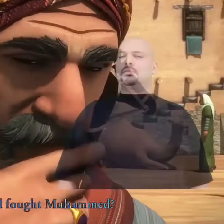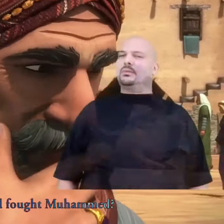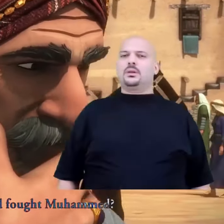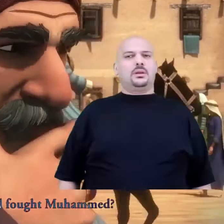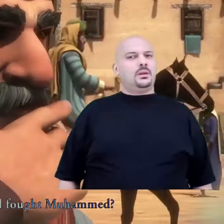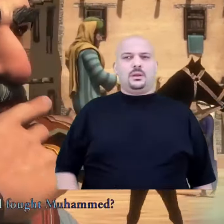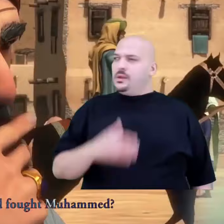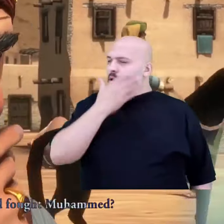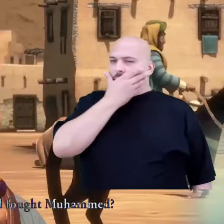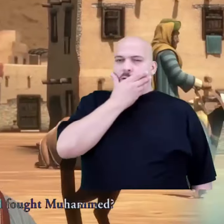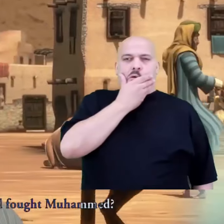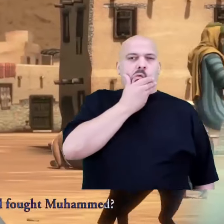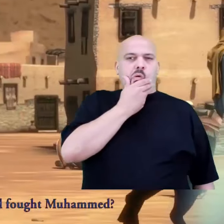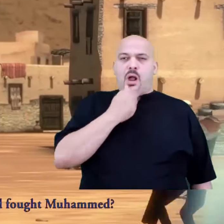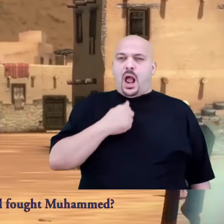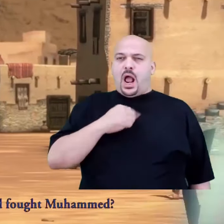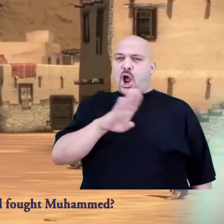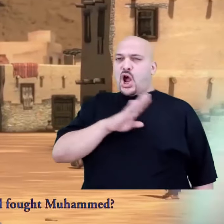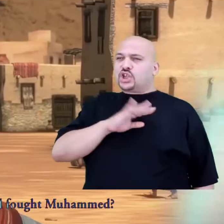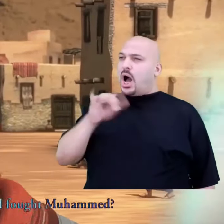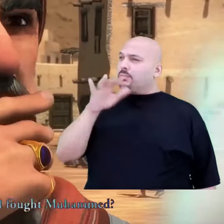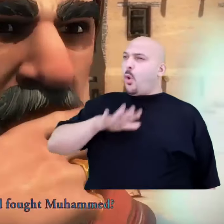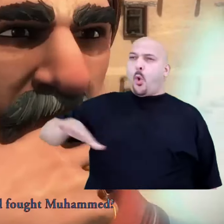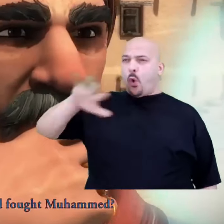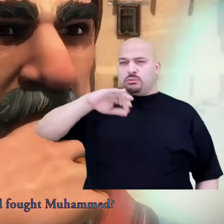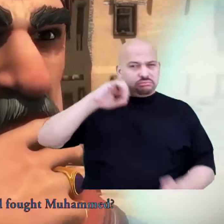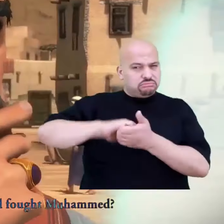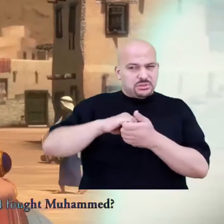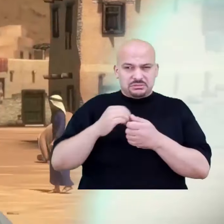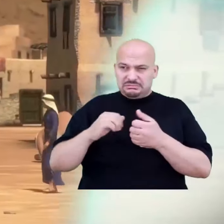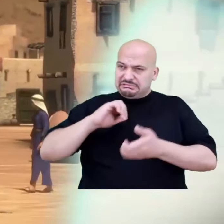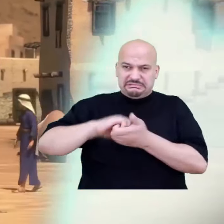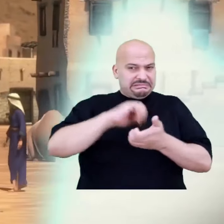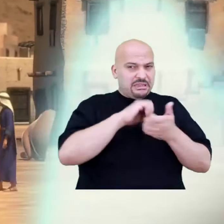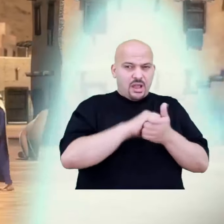آه، لو جمعت جيوش العرب وحاربت محمدا.